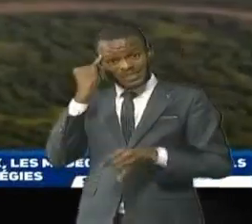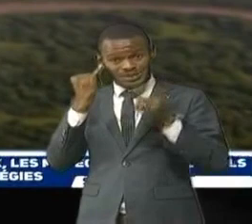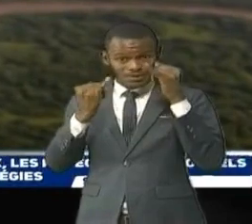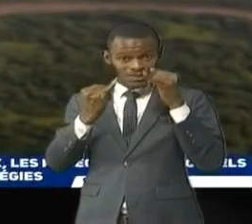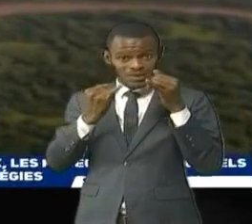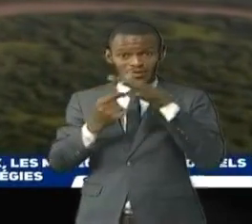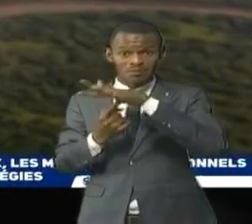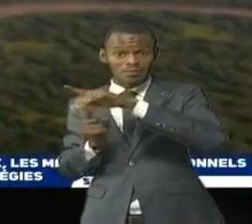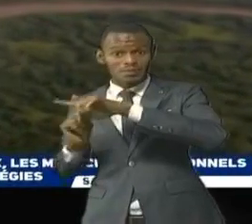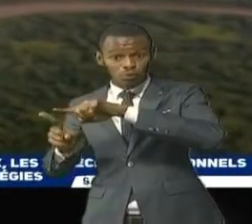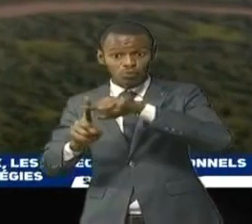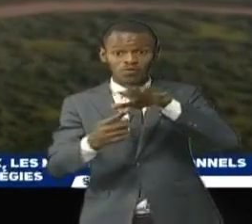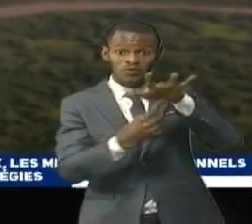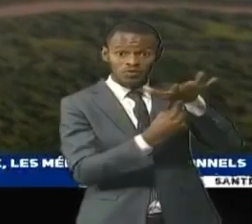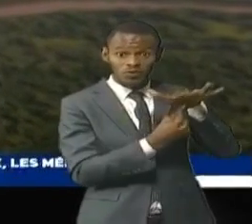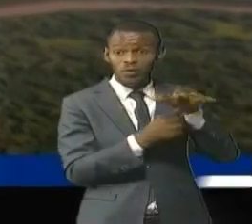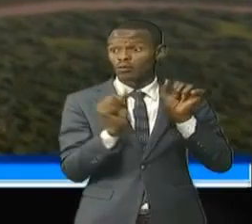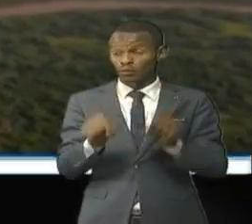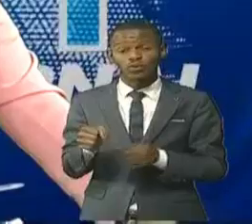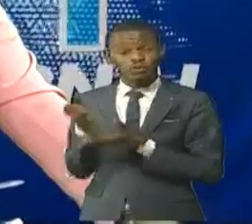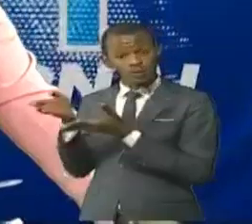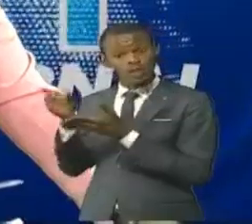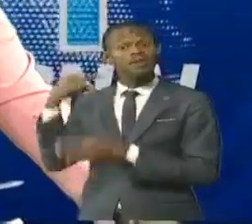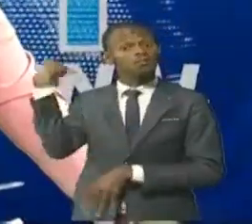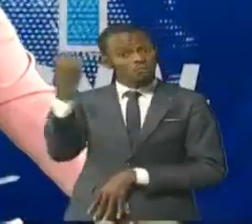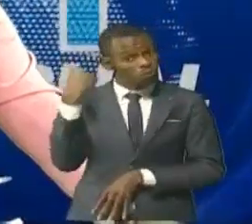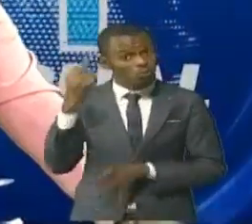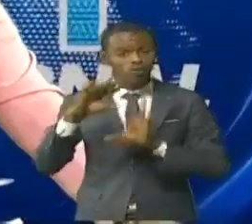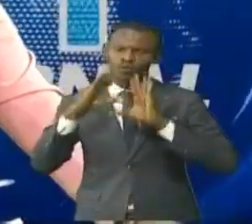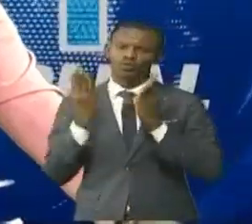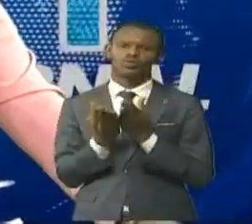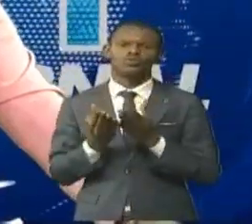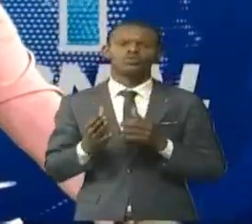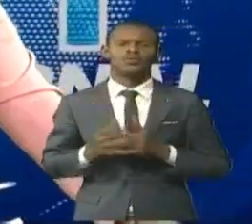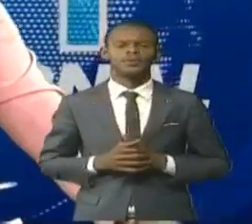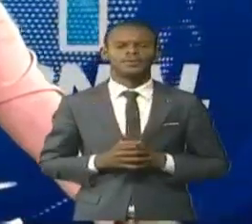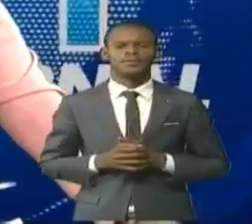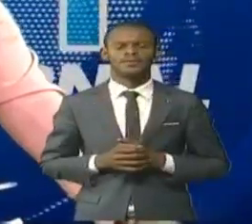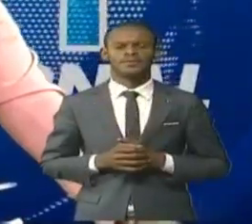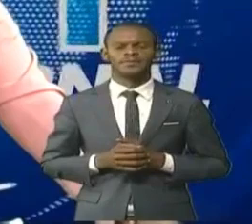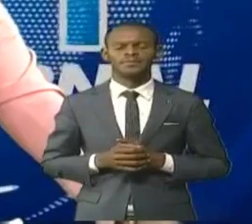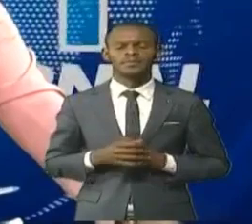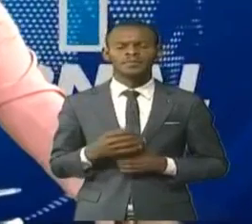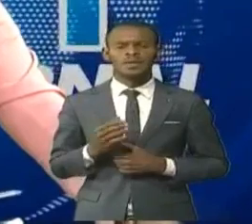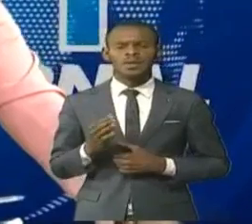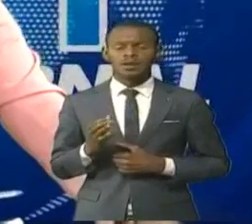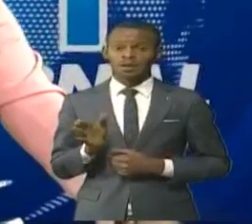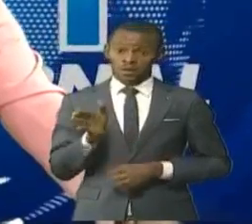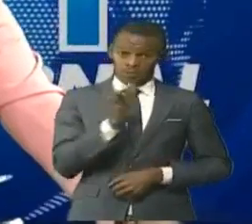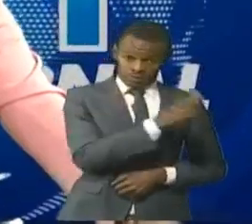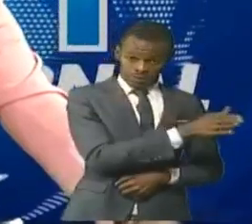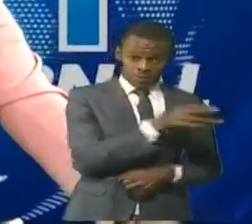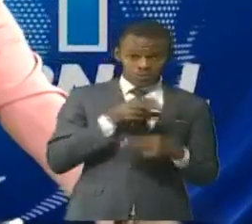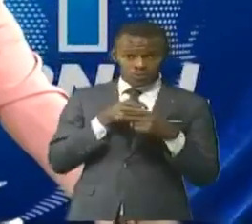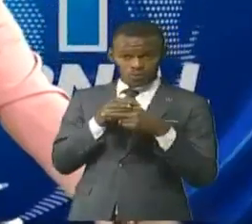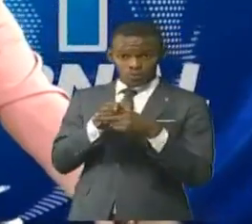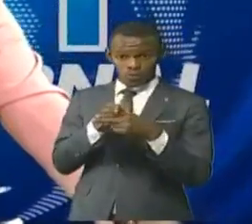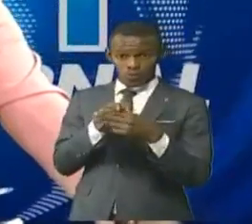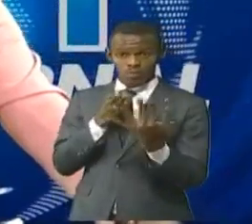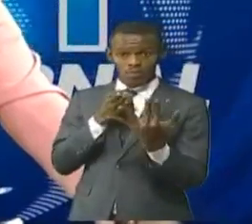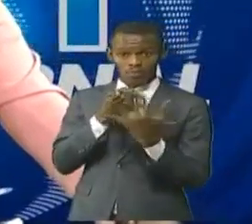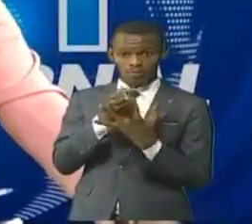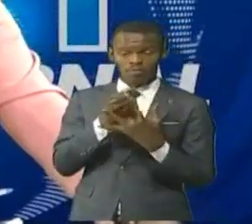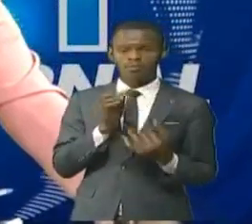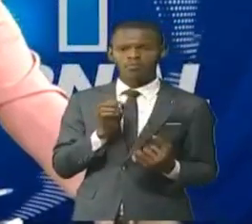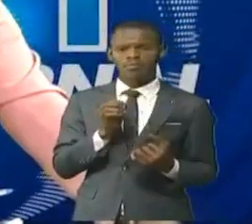sanitaire pour le bien-être de l'humanité tout entière. Nommé par ordonnance présidentielle dernièrement, les conseillers